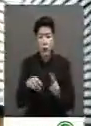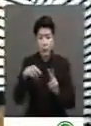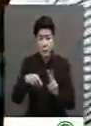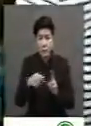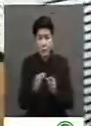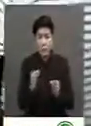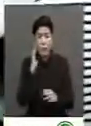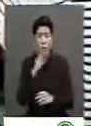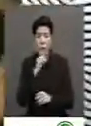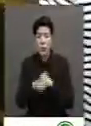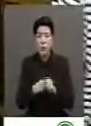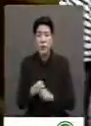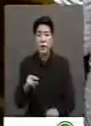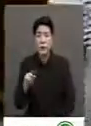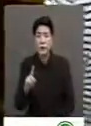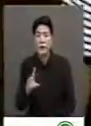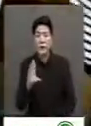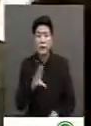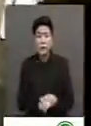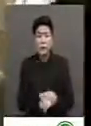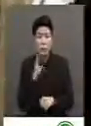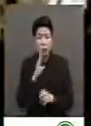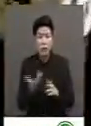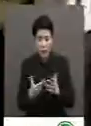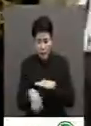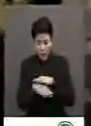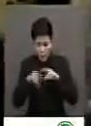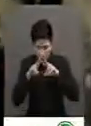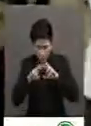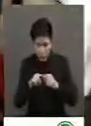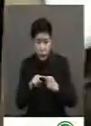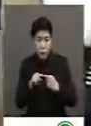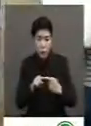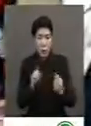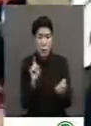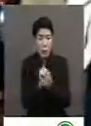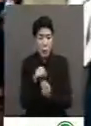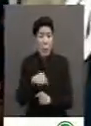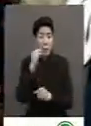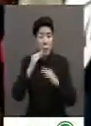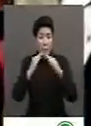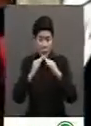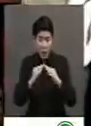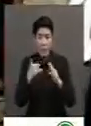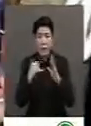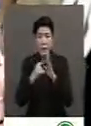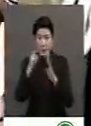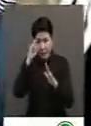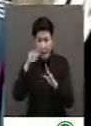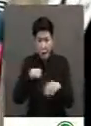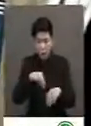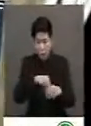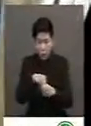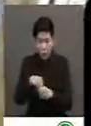วอายุ31ปีครับแล้วก็จับกลุ่มตัวพร้อมกับขยายผลนะฮะก็พบว่าที่บ้านยังมียาบ้าซุกซ่อนอีก